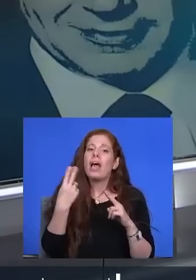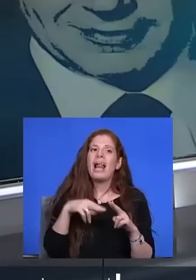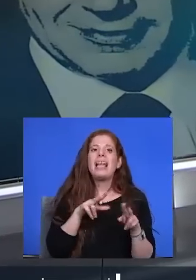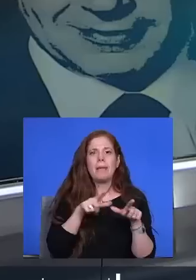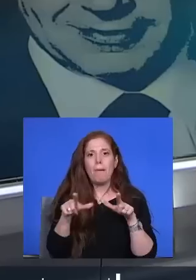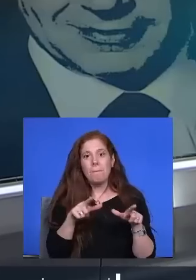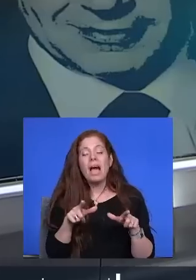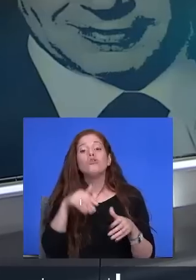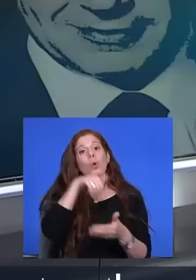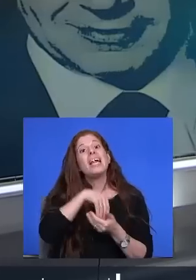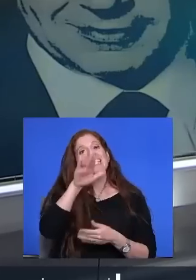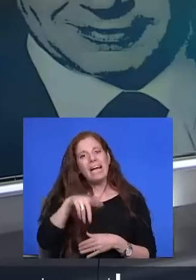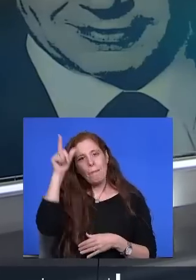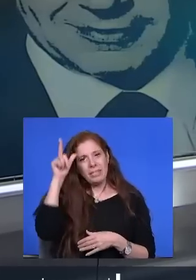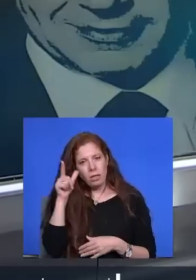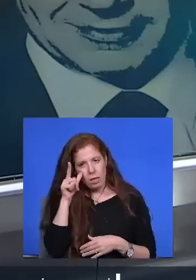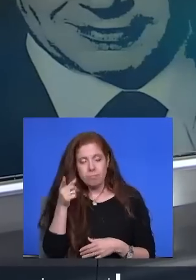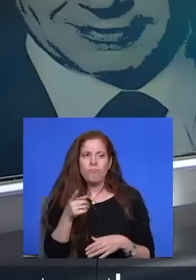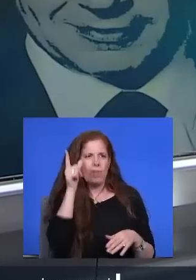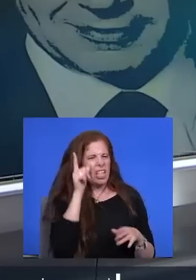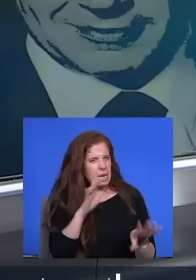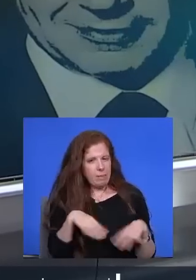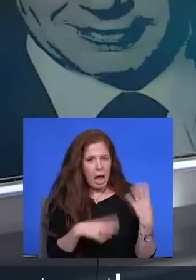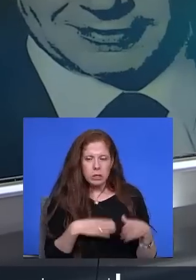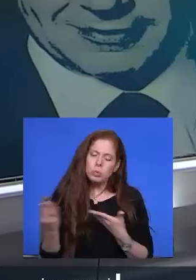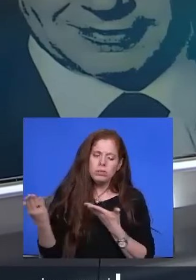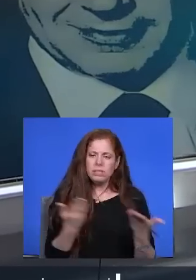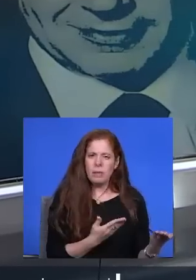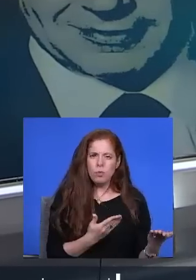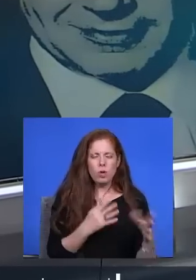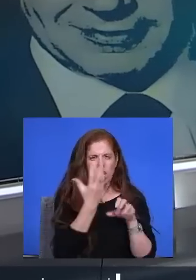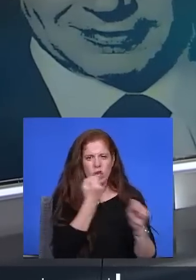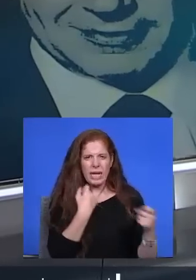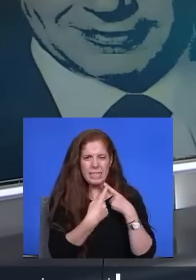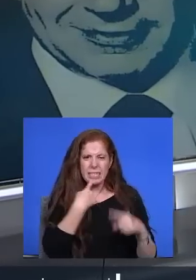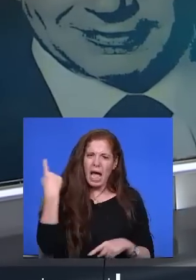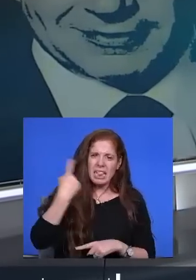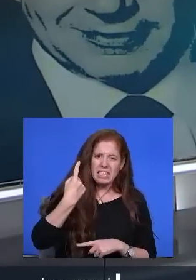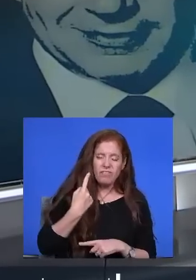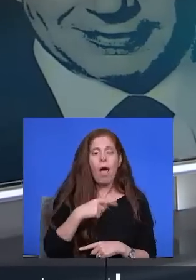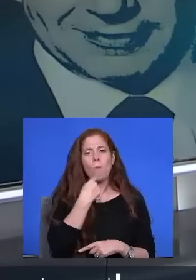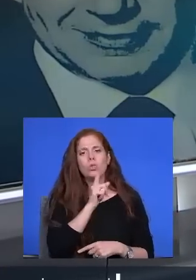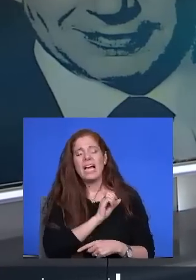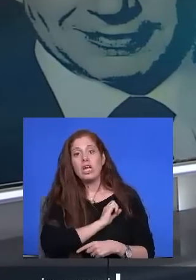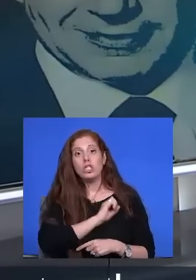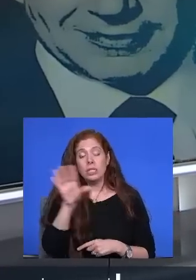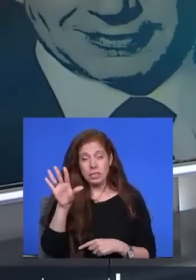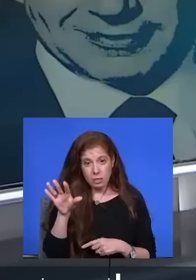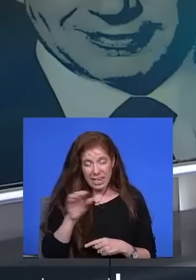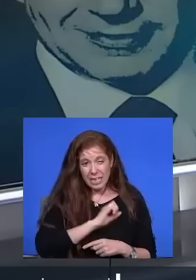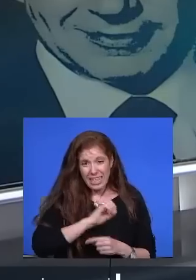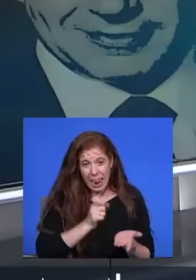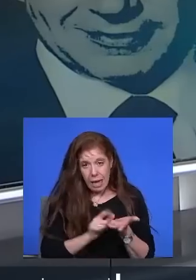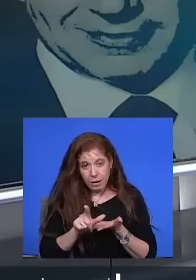שטח ירדן. הירדנים זעמו, זימנו את השגריר לשיחת נזיפה, הפרלמנט קרא לגרש את השגריר, ובחירי הממשלה כאן היו